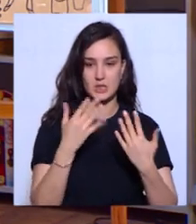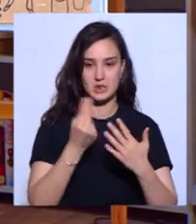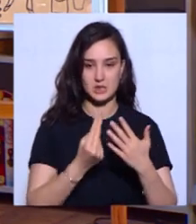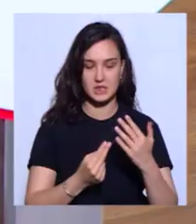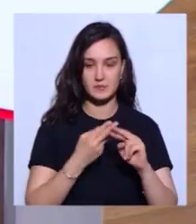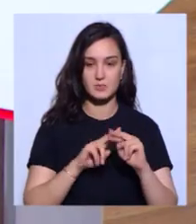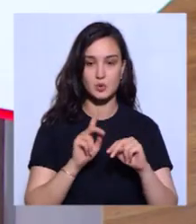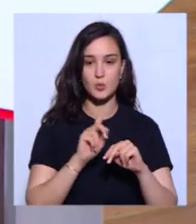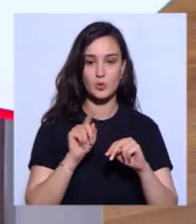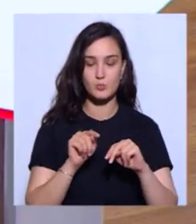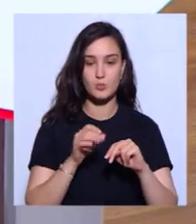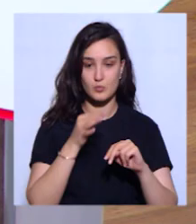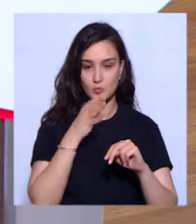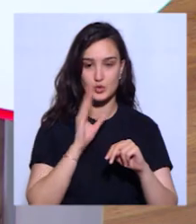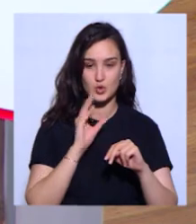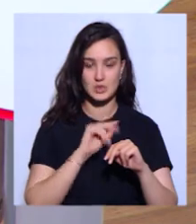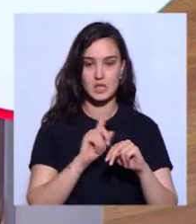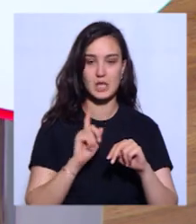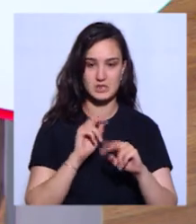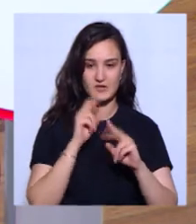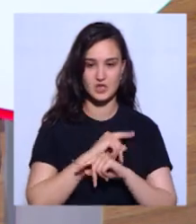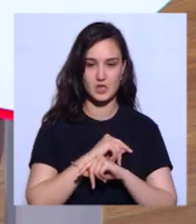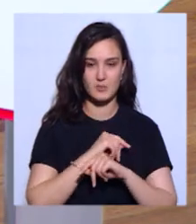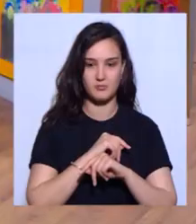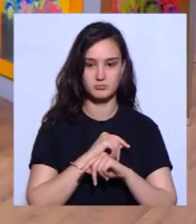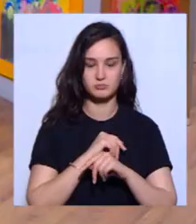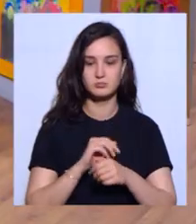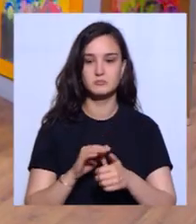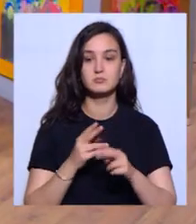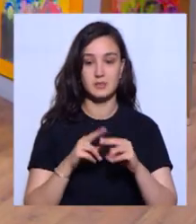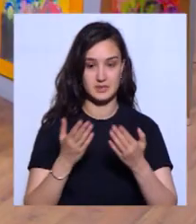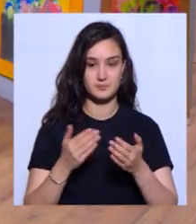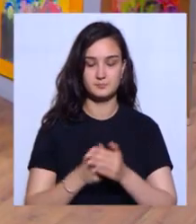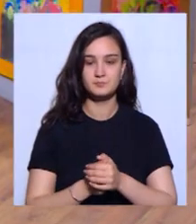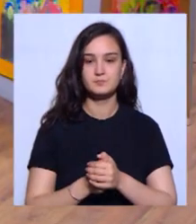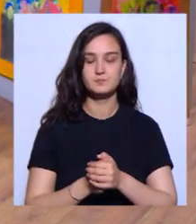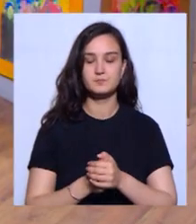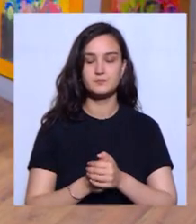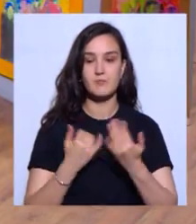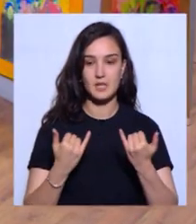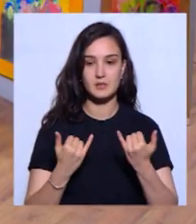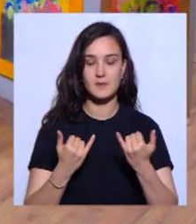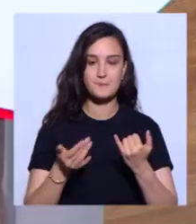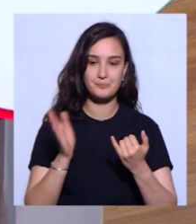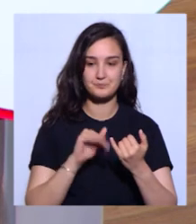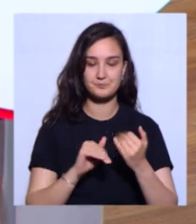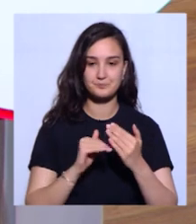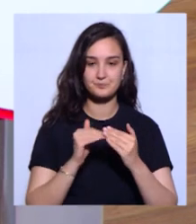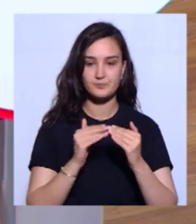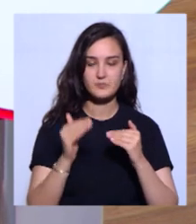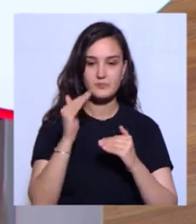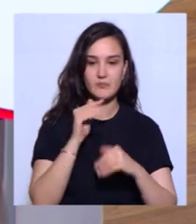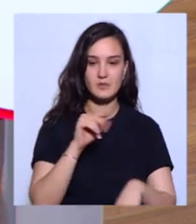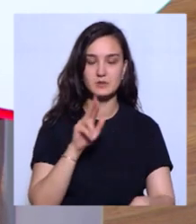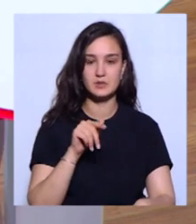მომწონს, როცა რაღაცა გვეშლება. აი ეს. ეხლა ავიდეთ ზევით და ამ